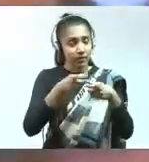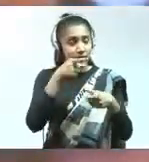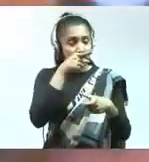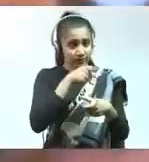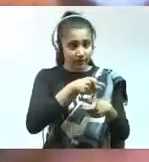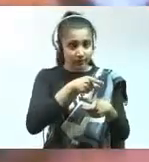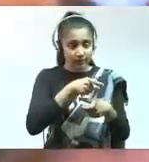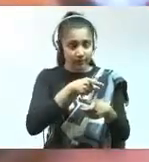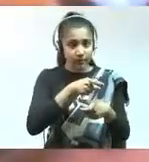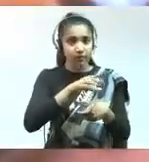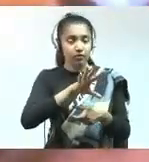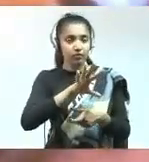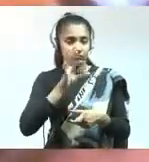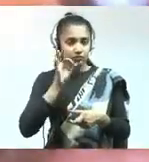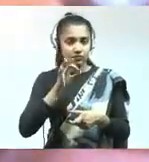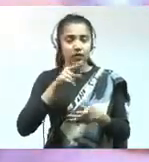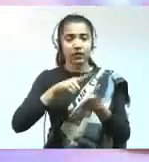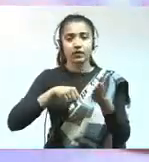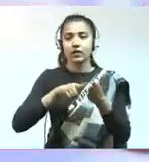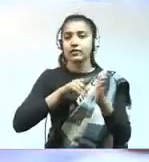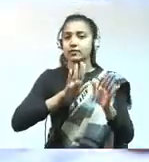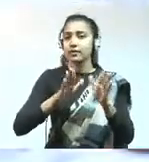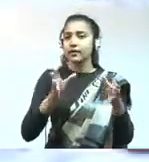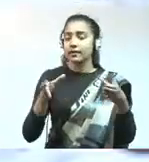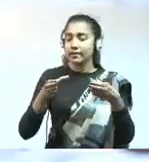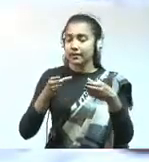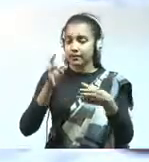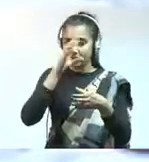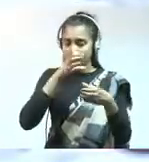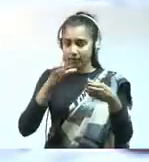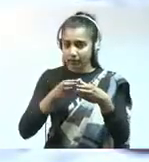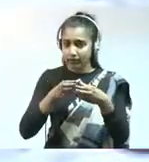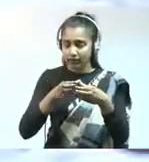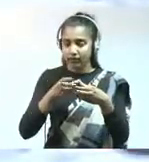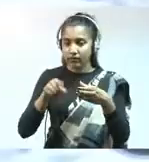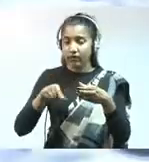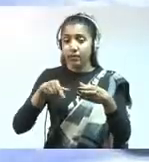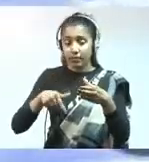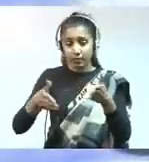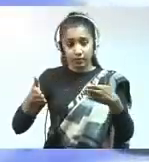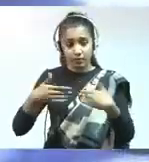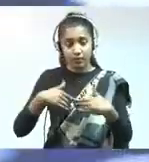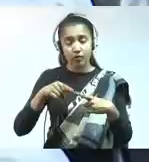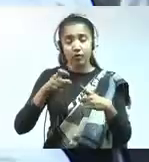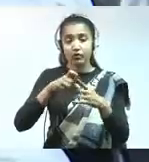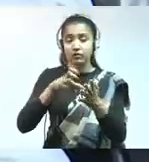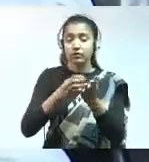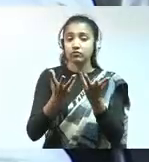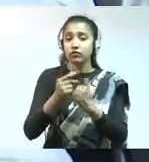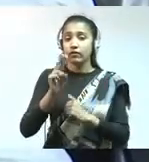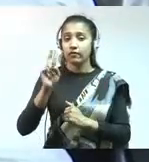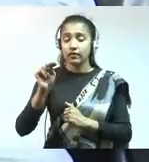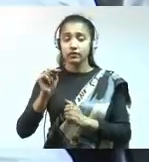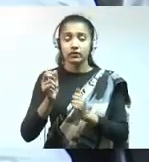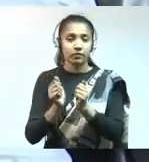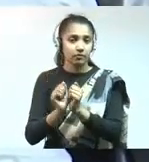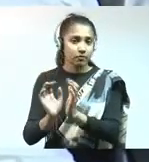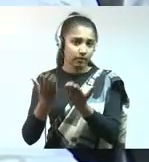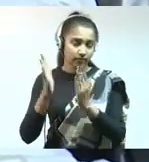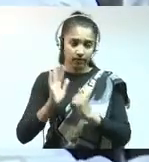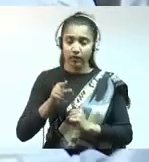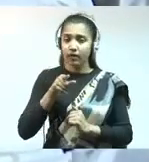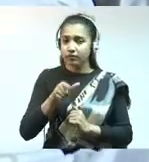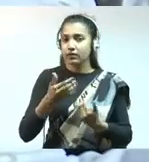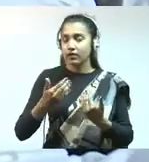දේශපාලන පක්ෂයක් වශයෙන් මේ වන විට දිස්ත්‍රික්ක 20ක සංවිධාන කටයුතු සිදු කර තිබෙනවා. එය අප ලබා